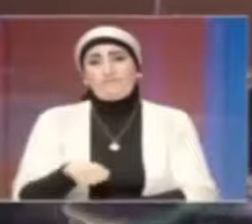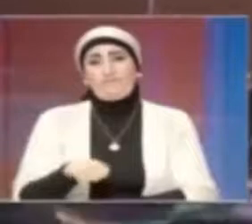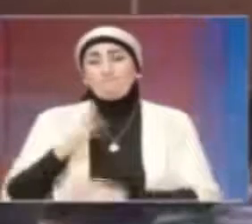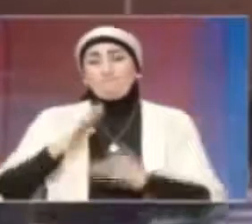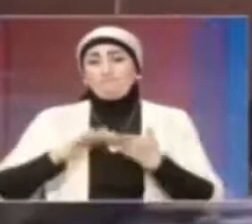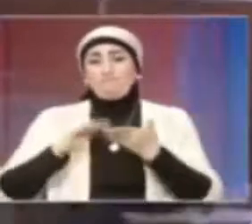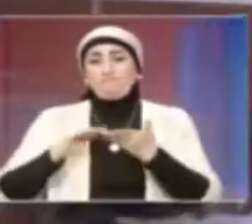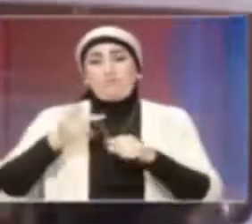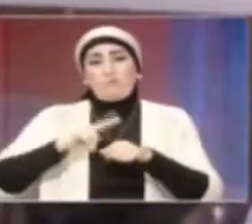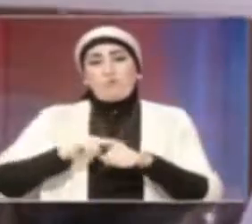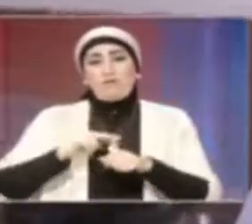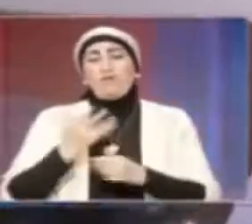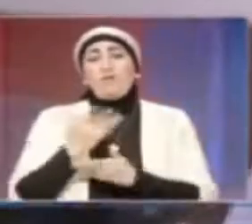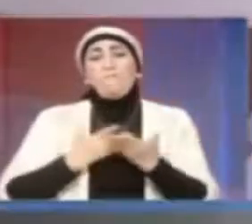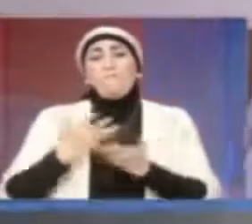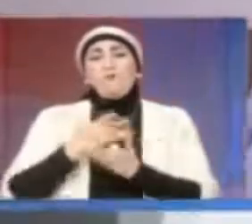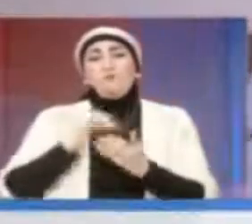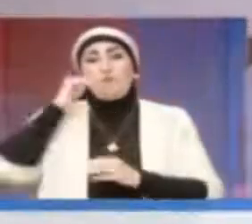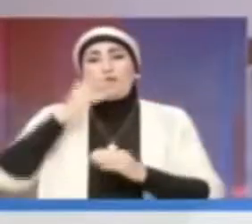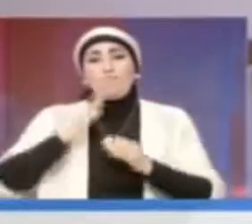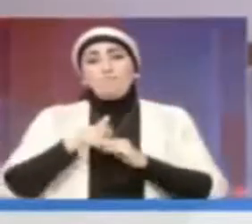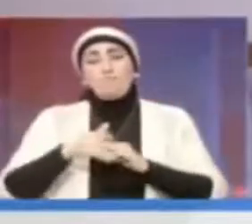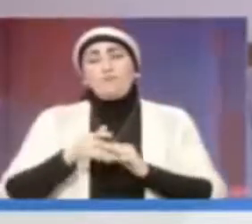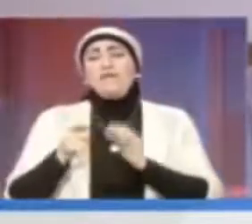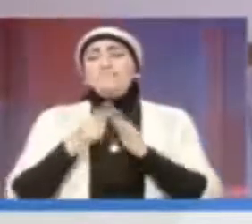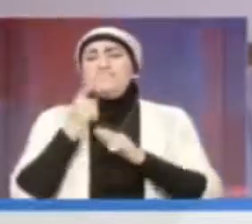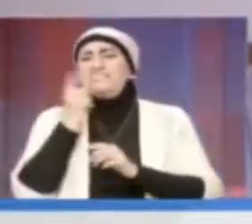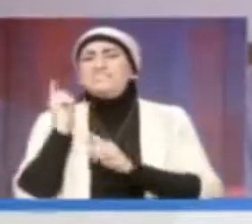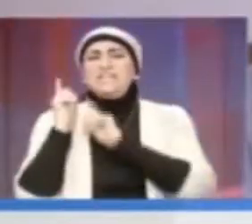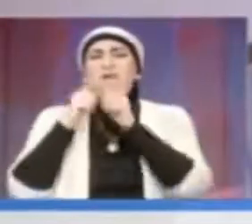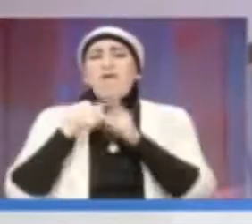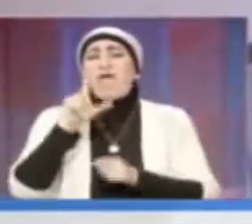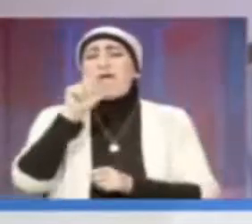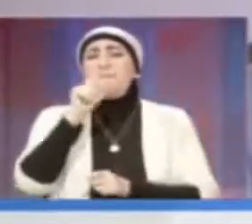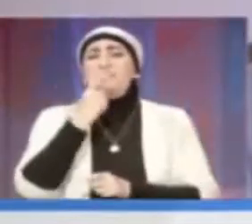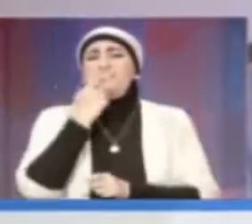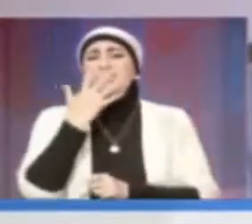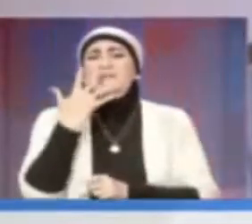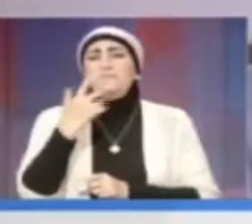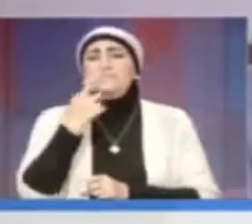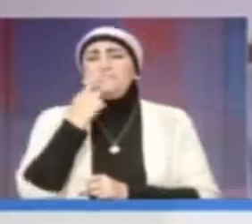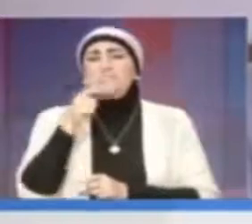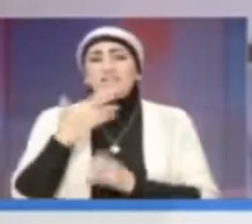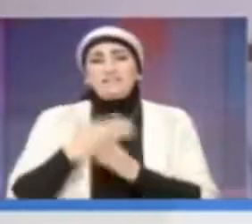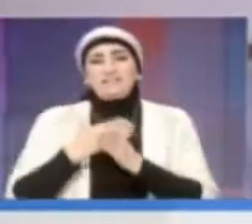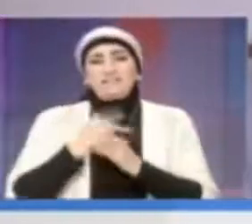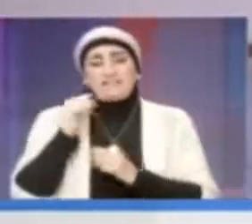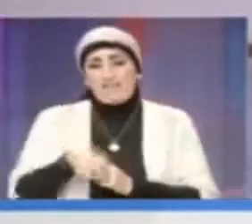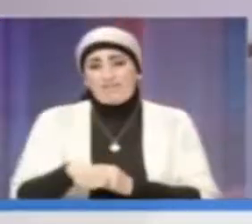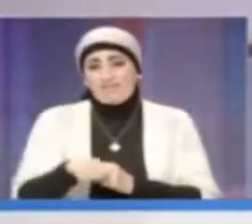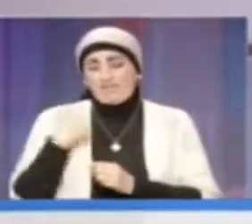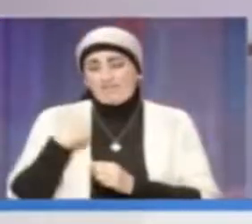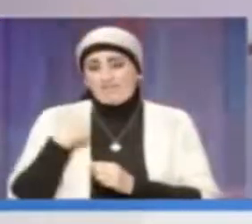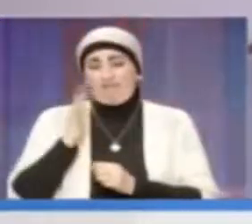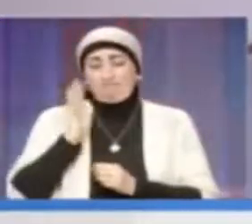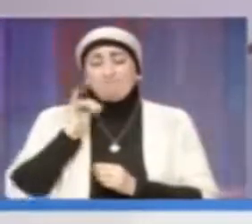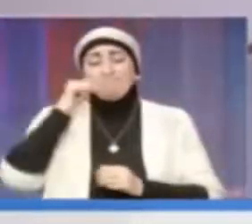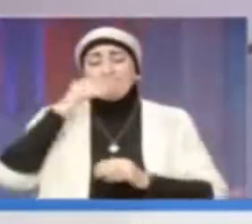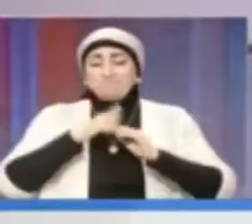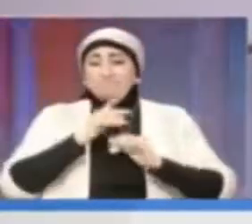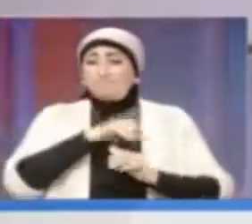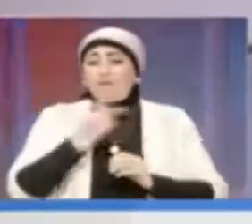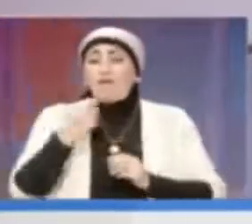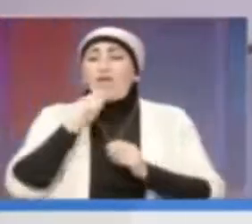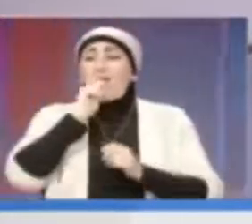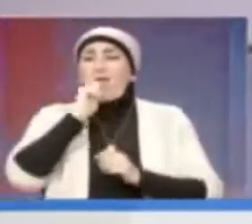كذلك مشروع صكوك الأضاحي الذي يأتي للعام الخامس على التوالي لترجمة هذه النقود إلى